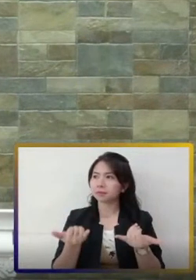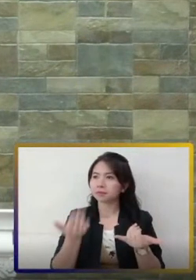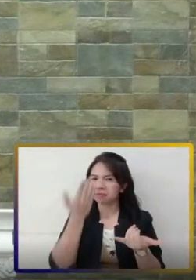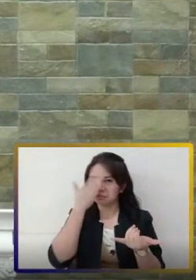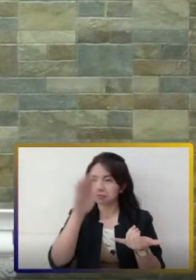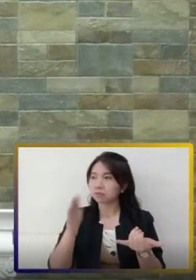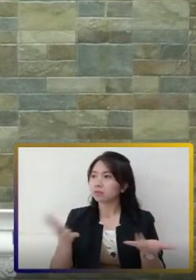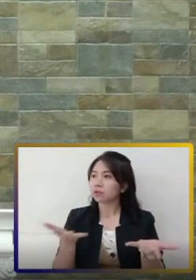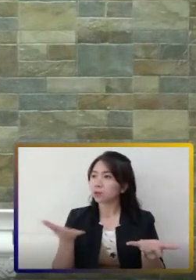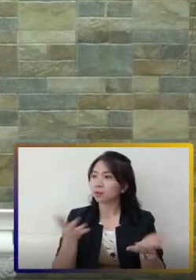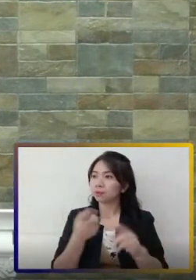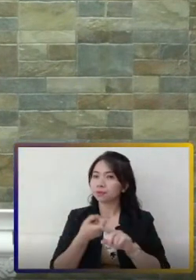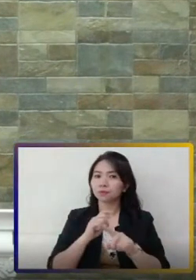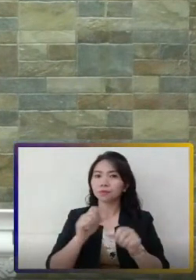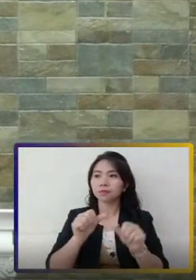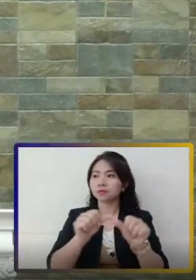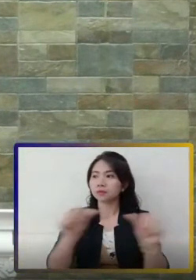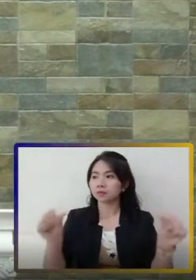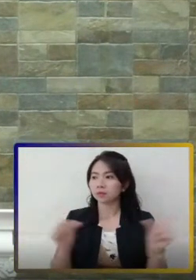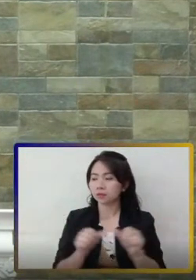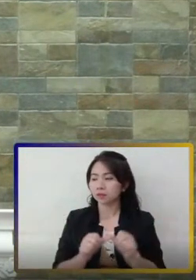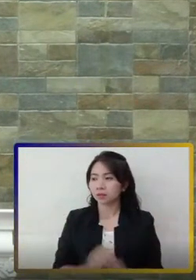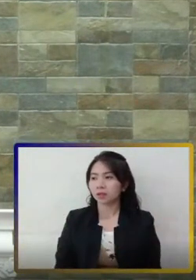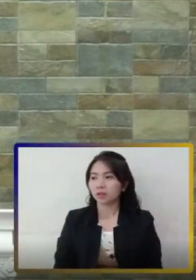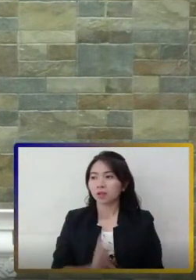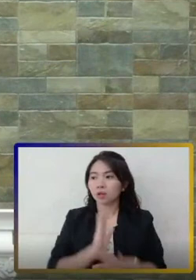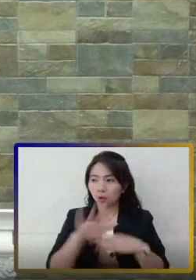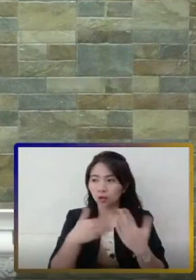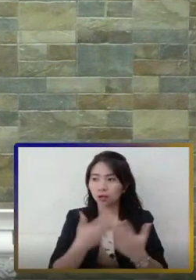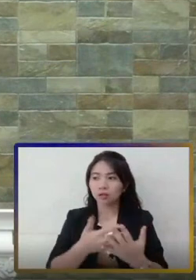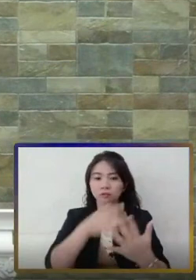Sang area sila? Sa inyo, Brother Tony? May estudyante sila?